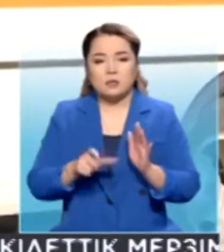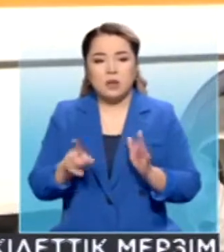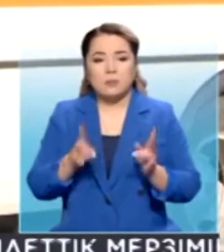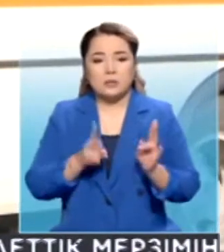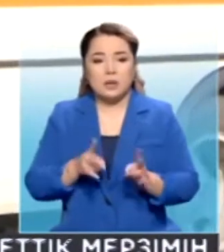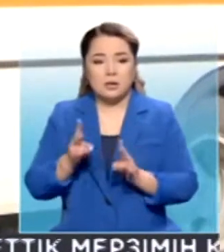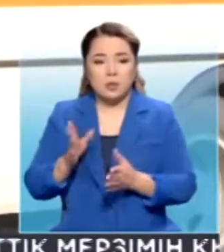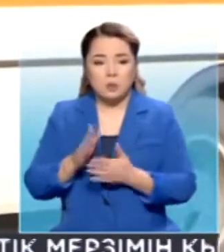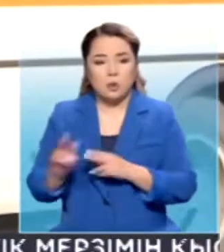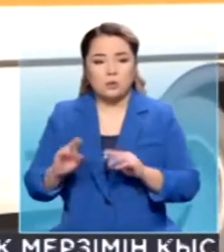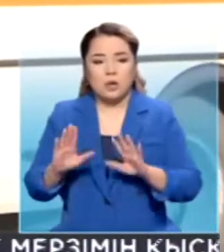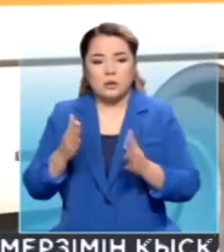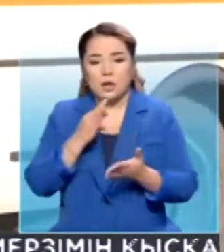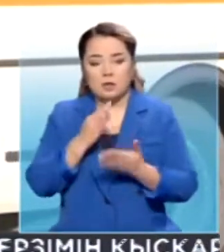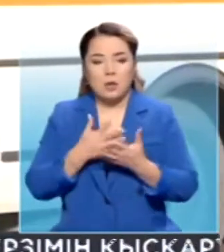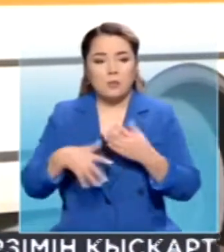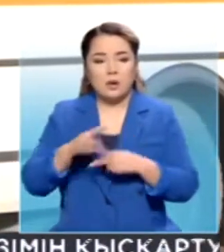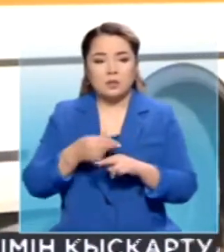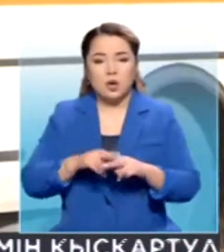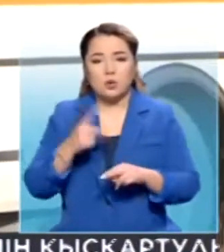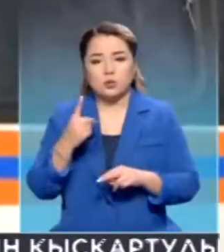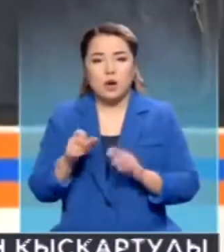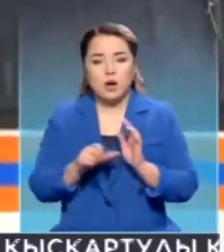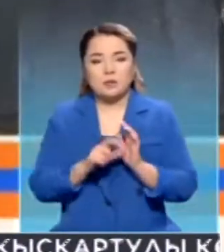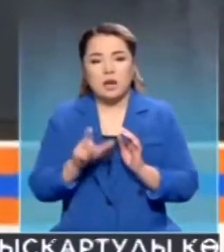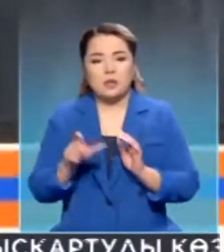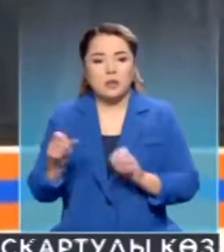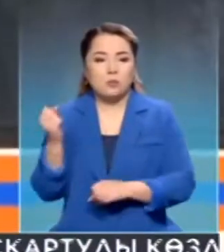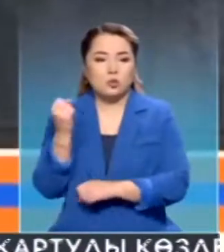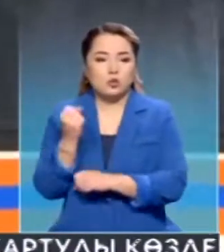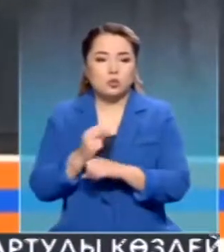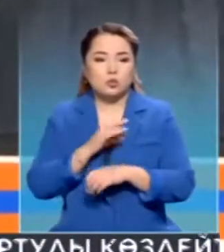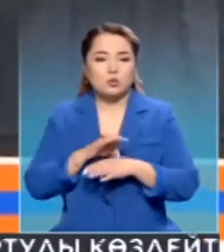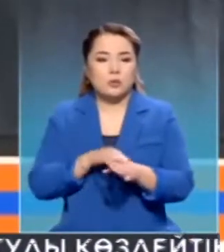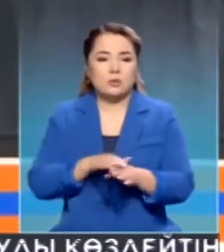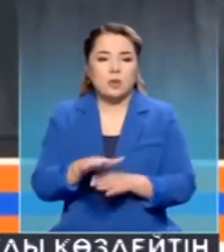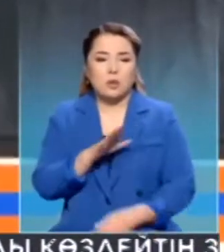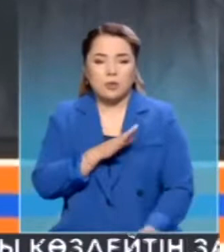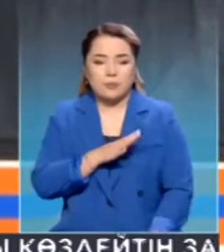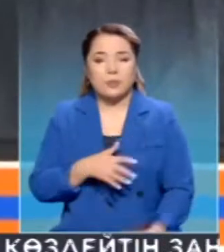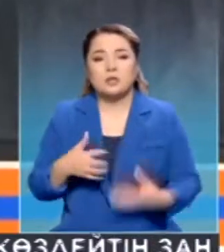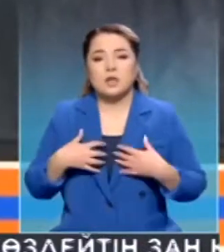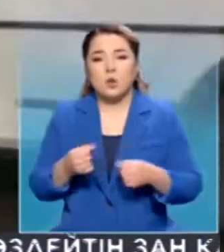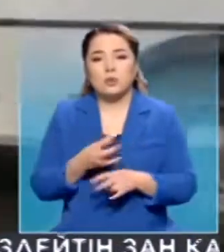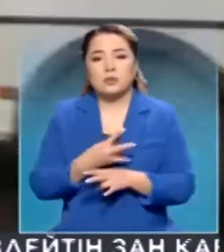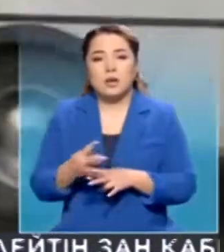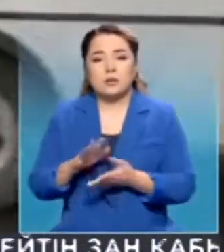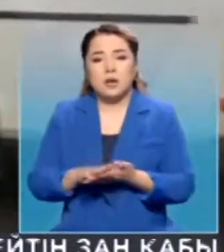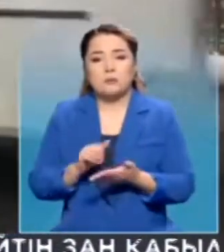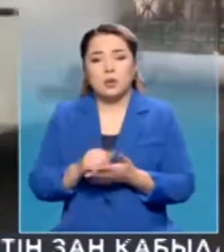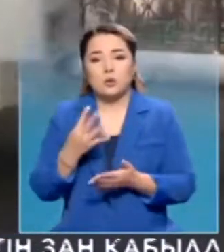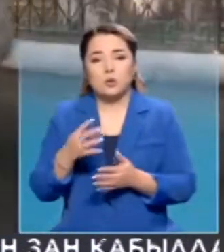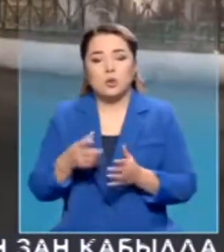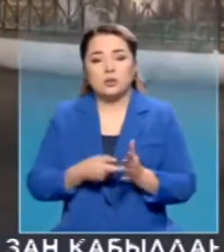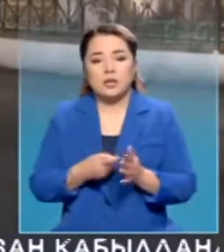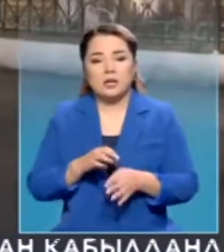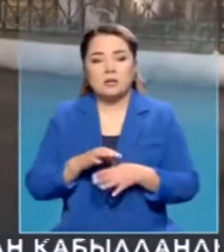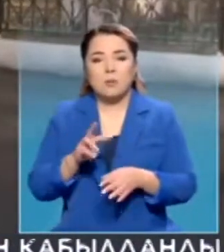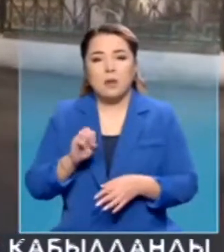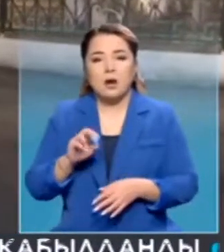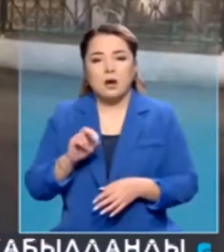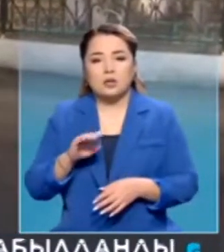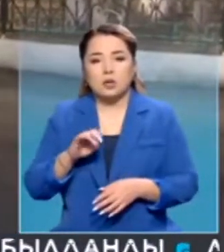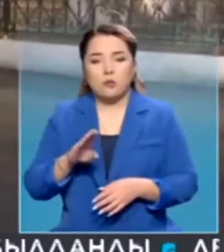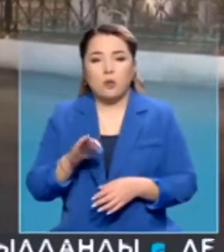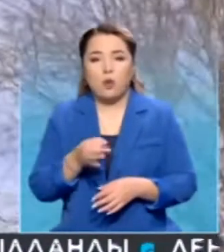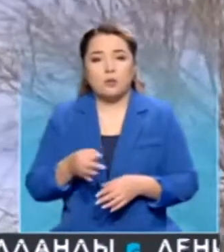шекті. Оқыс оқиға кезінде барлығы 106 адам жұмыста жүрген. Денсаулығына зақым келген 4 кенші Махажанов атындағы